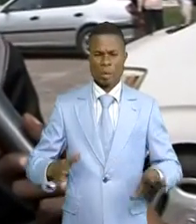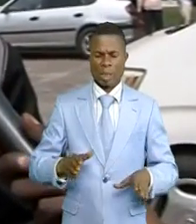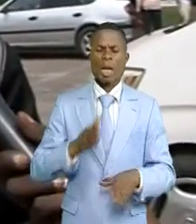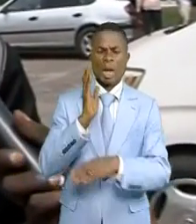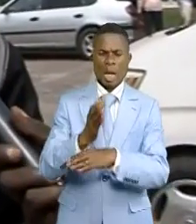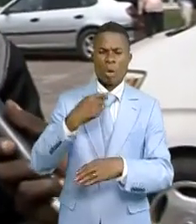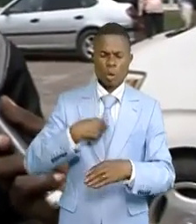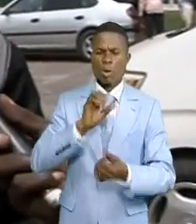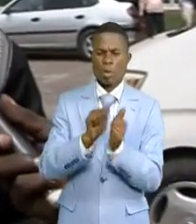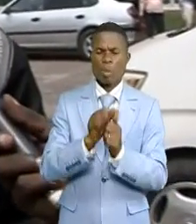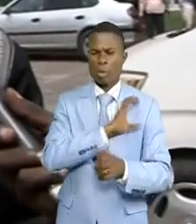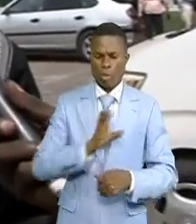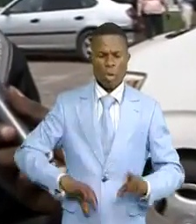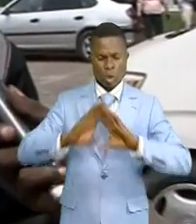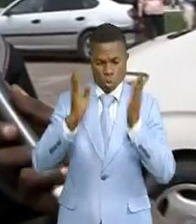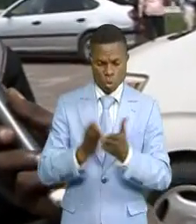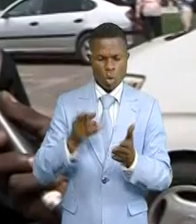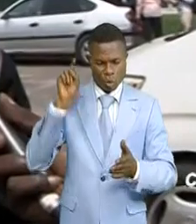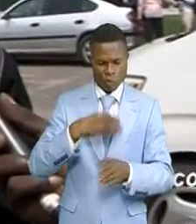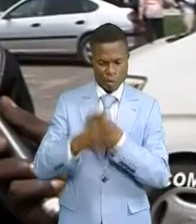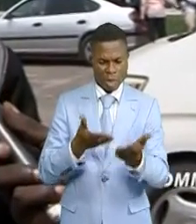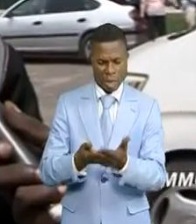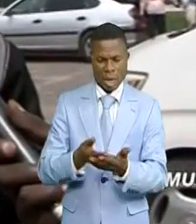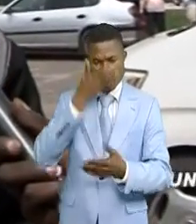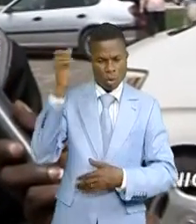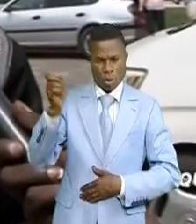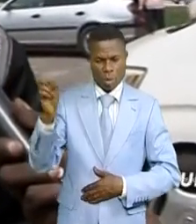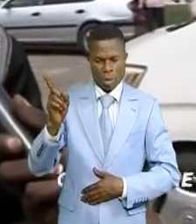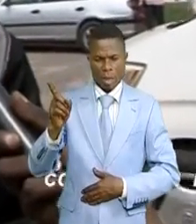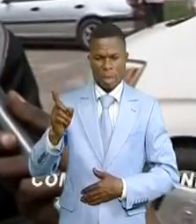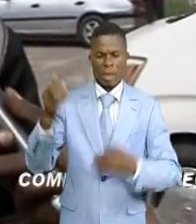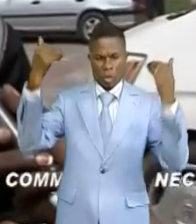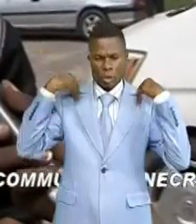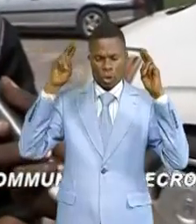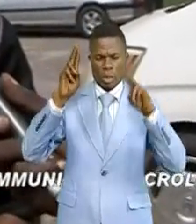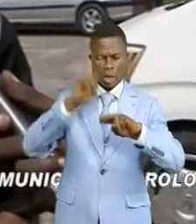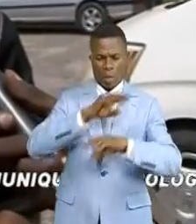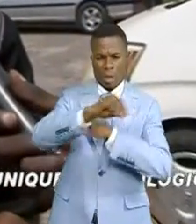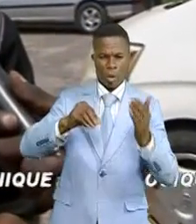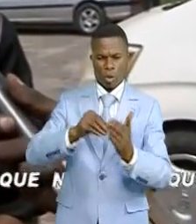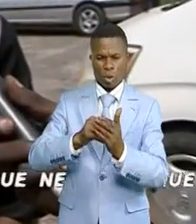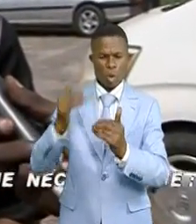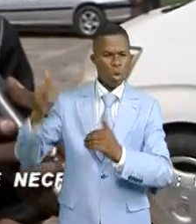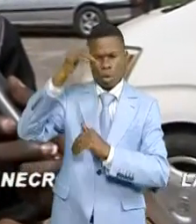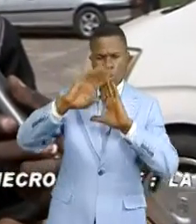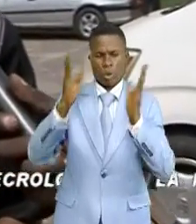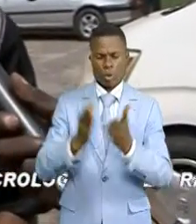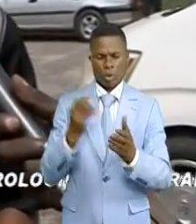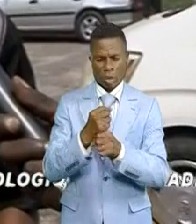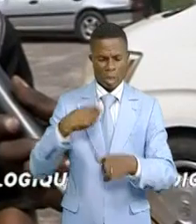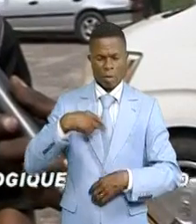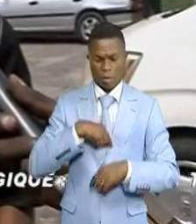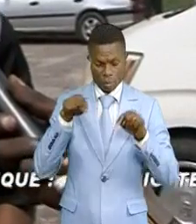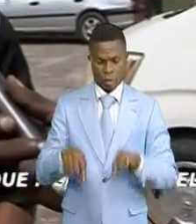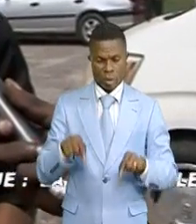disait toujours, quand tout ce que nous devons faire, il faut que le Seigneur soit au-dessus de tout ce que nous faisons.